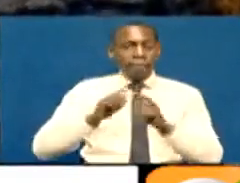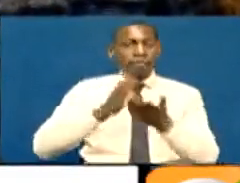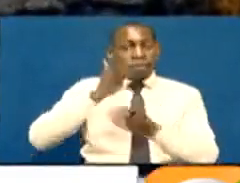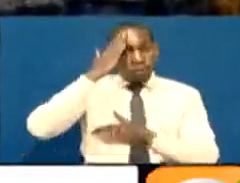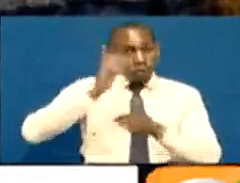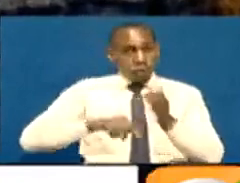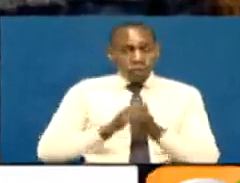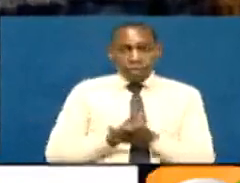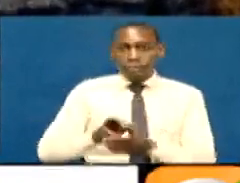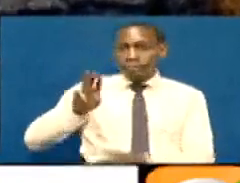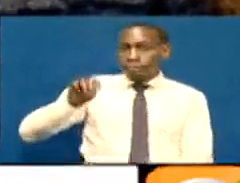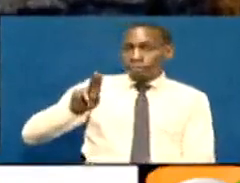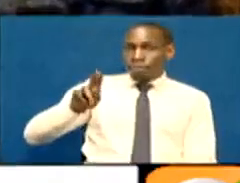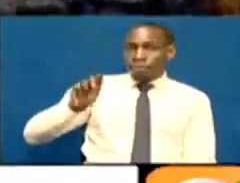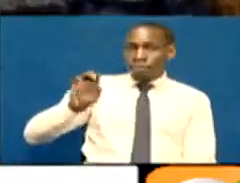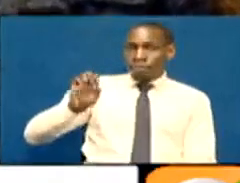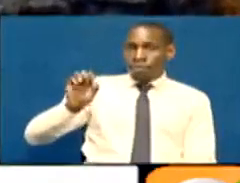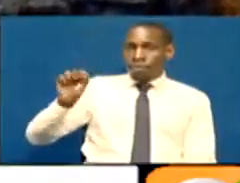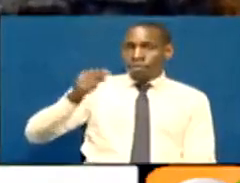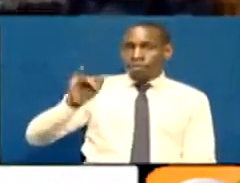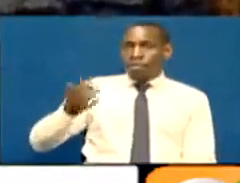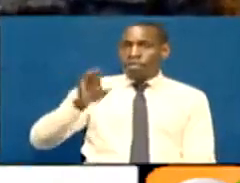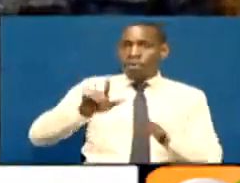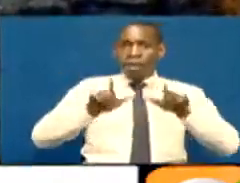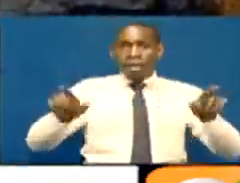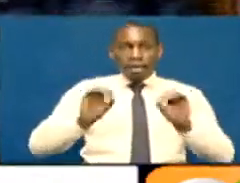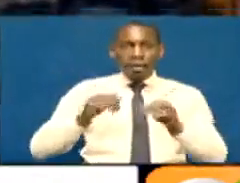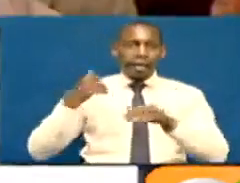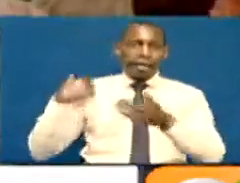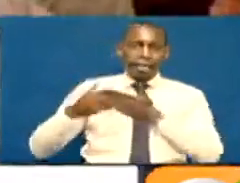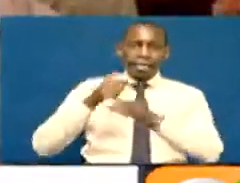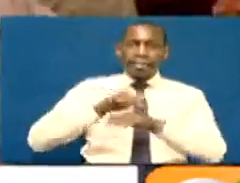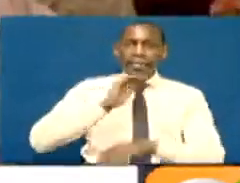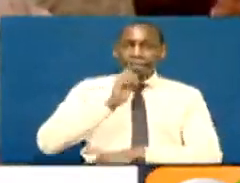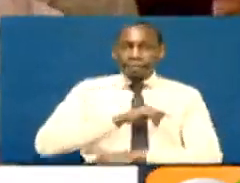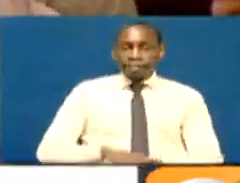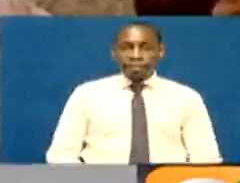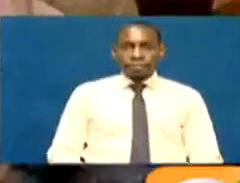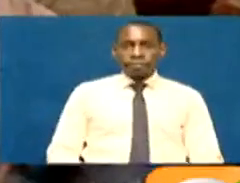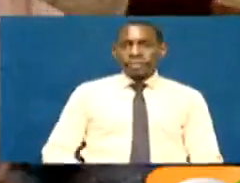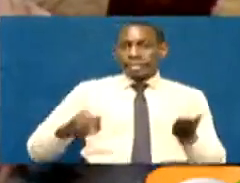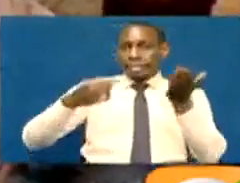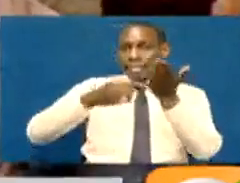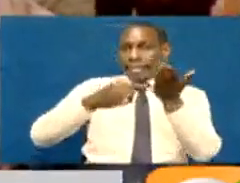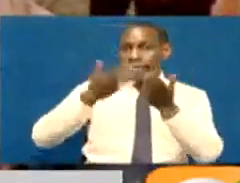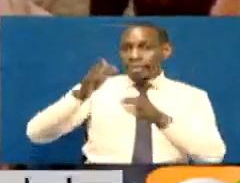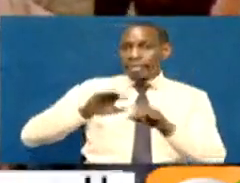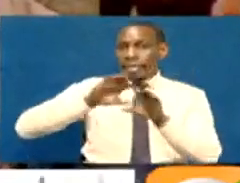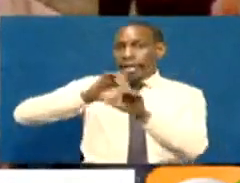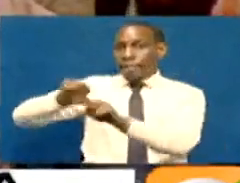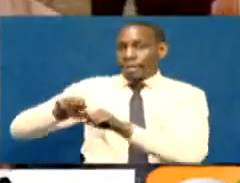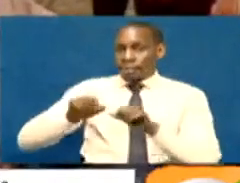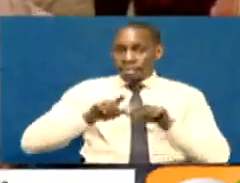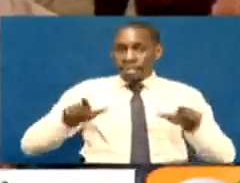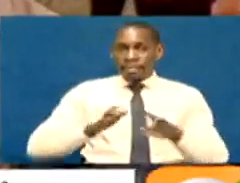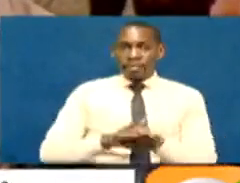inajulikana mteshi hakurudi kwa shamba yake mpaka kifo chake. Huko Taita Taveta amenyakua